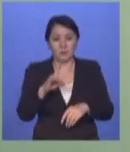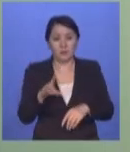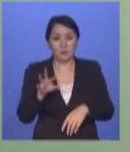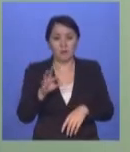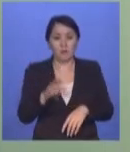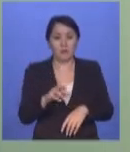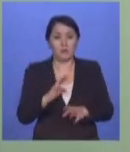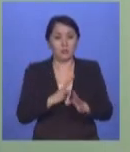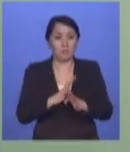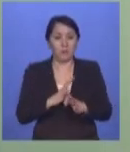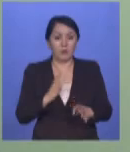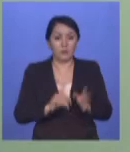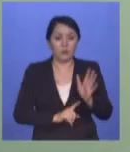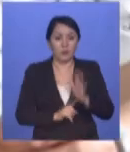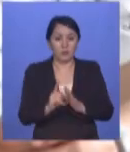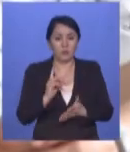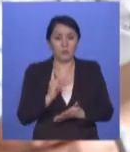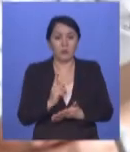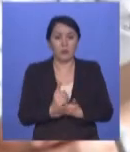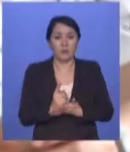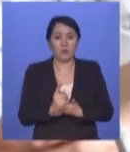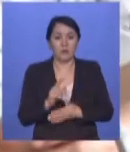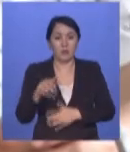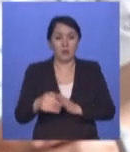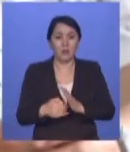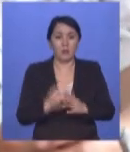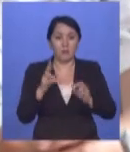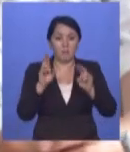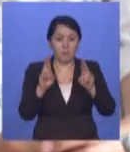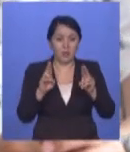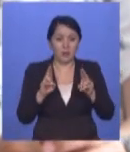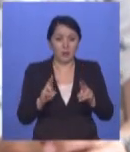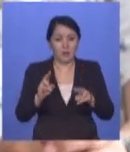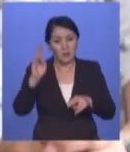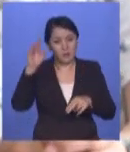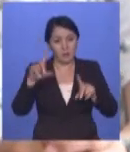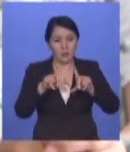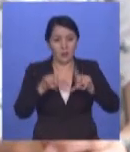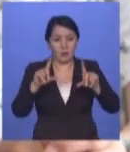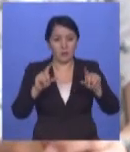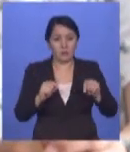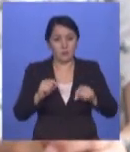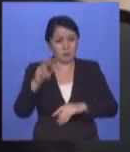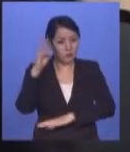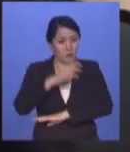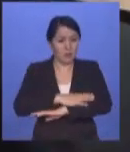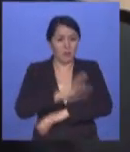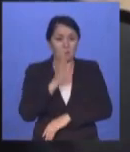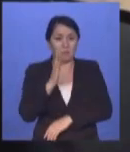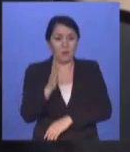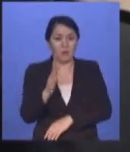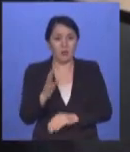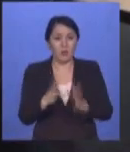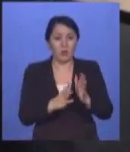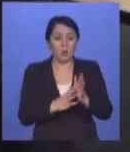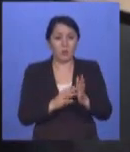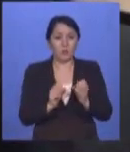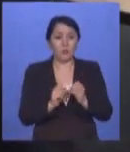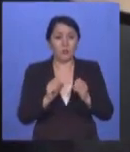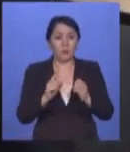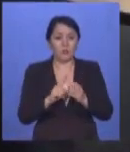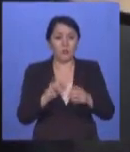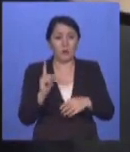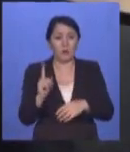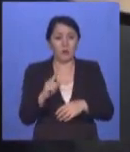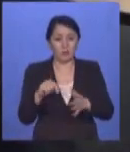алғашқы кезекте мектептен бастау керек. Жаңа тұжырымдамаға сәйкес мектептерде сынып сағаттары да өткізілмек. Оған 9, 10 және 11